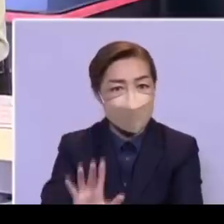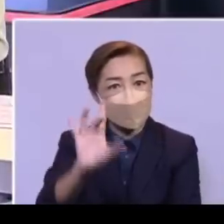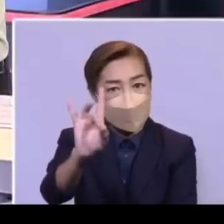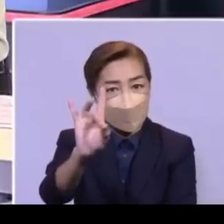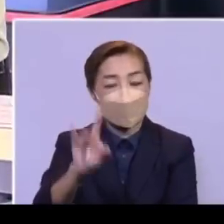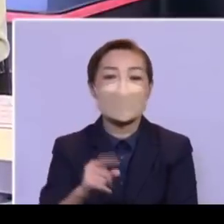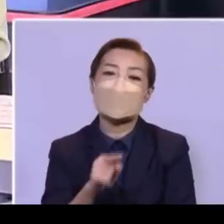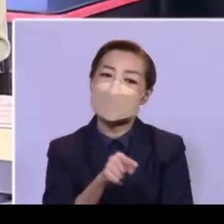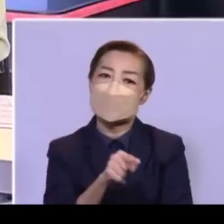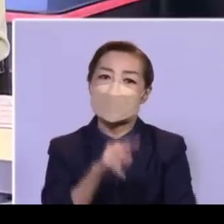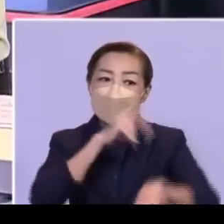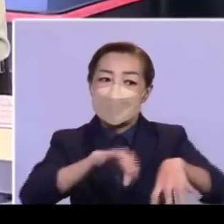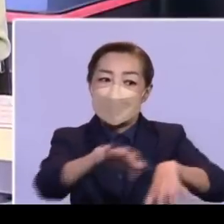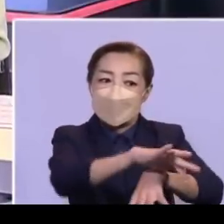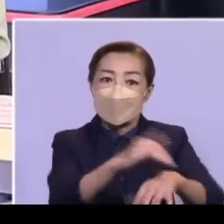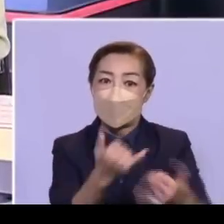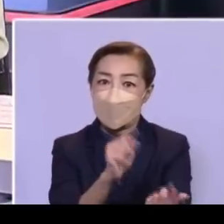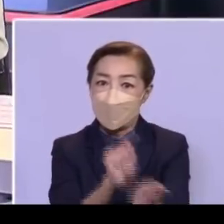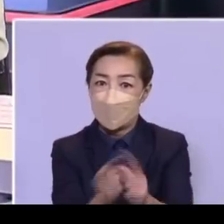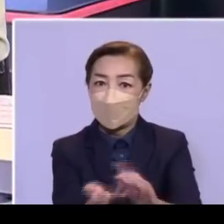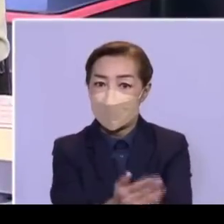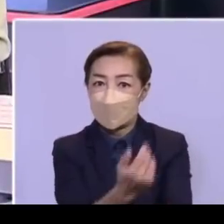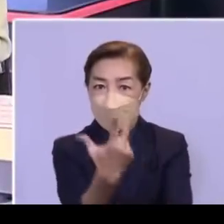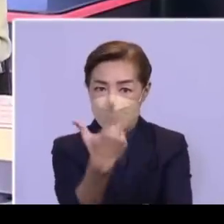คะเท่ากับจุดนี้ถึง 3ศพ